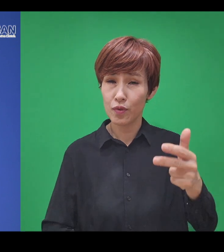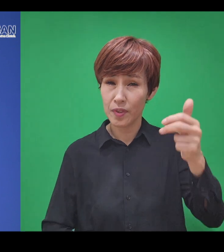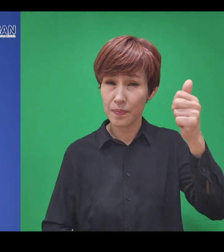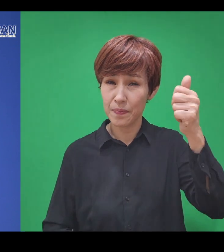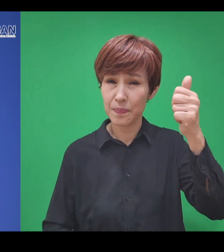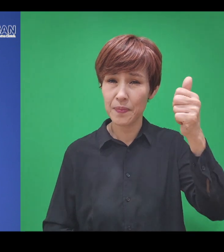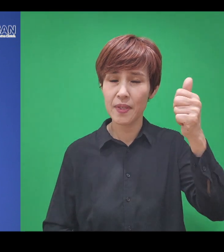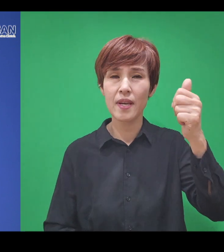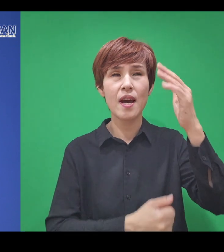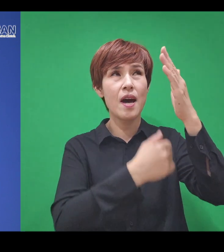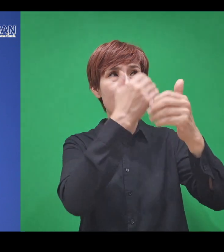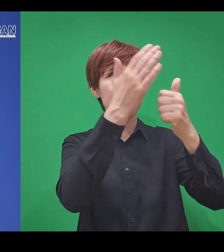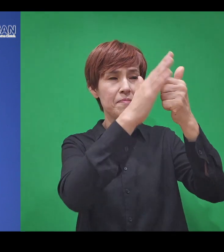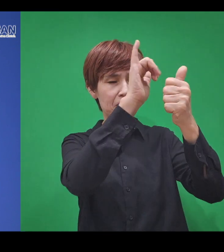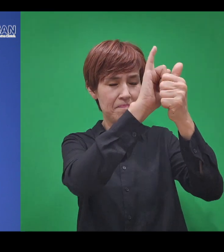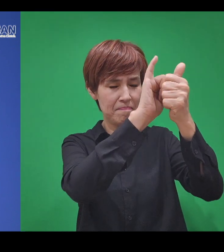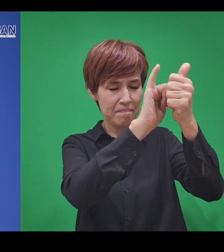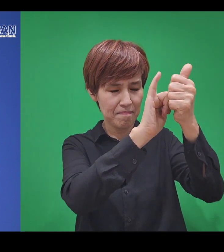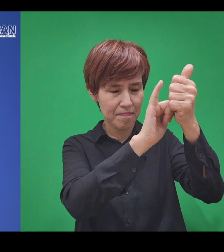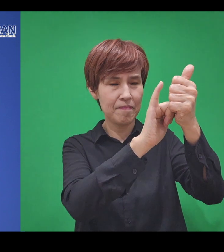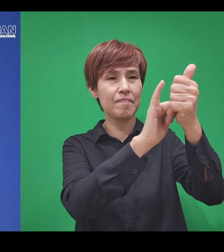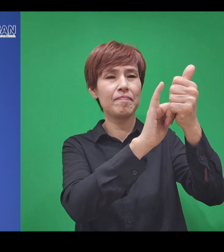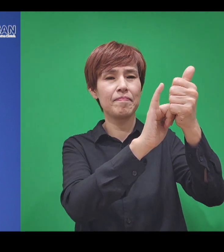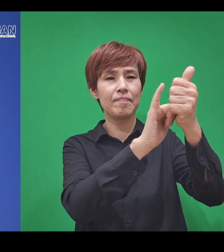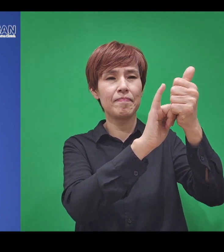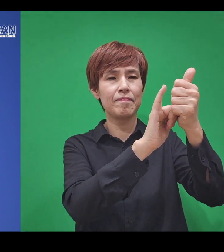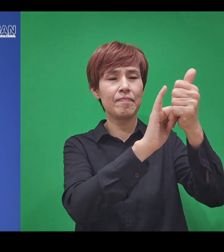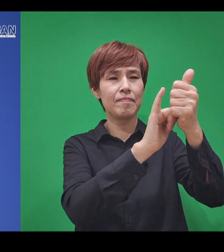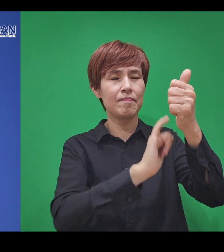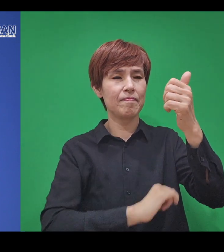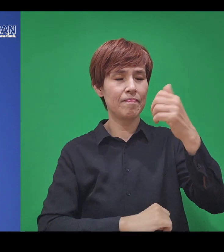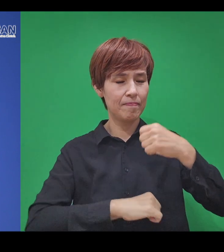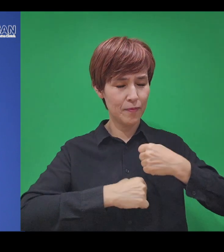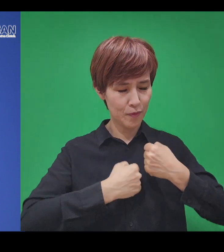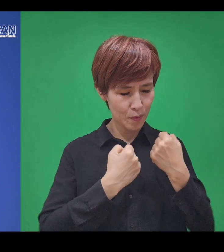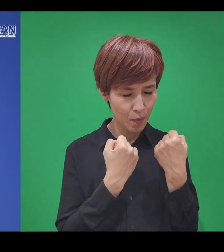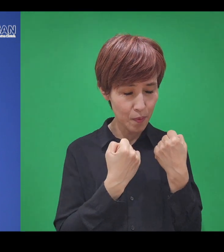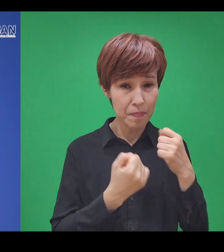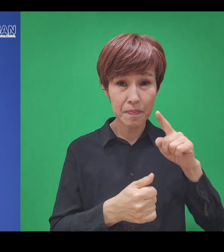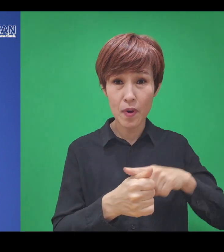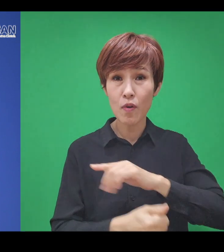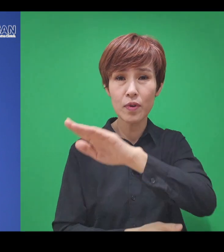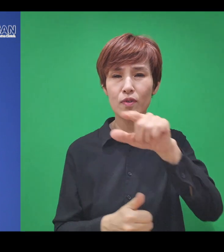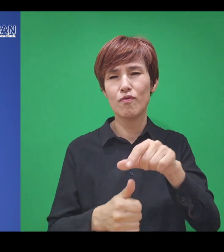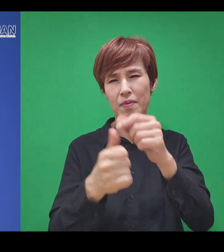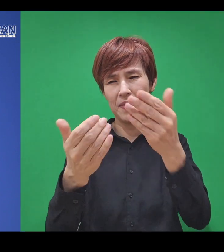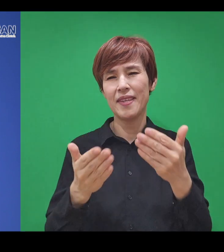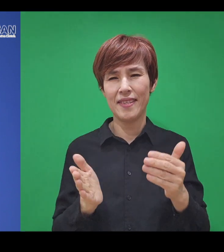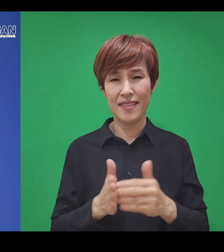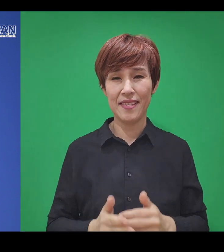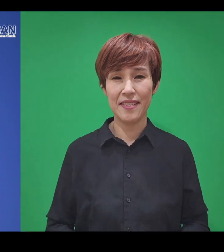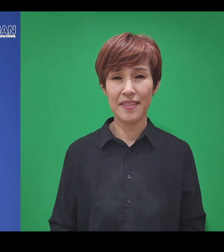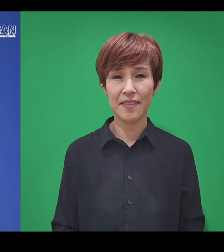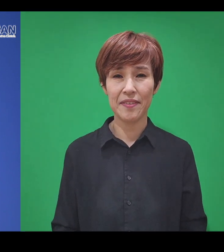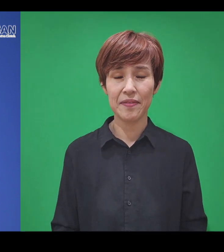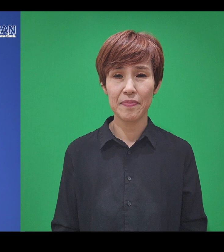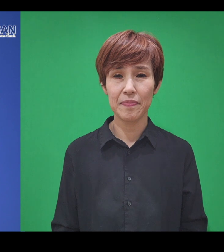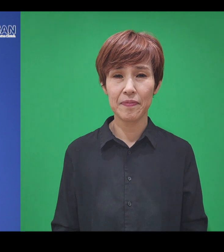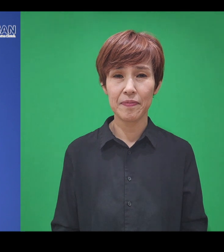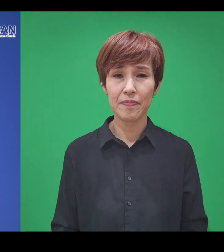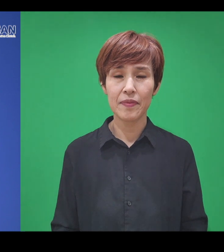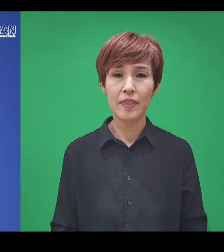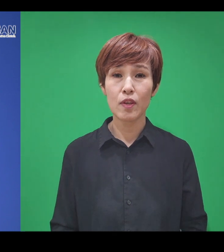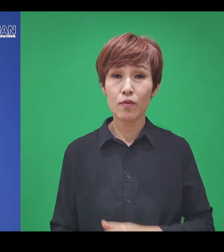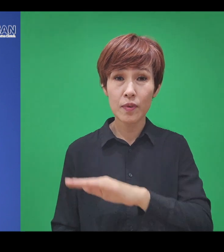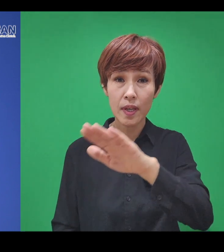충성이, 우리 구주의 순종이 우리에게 구원이 되었음을 믿습니다. 이제 그 사실을